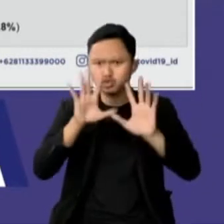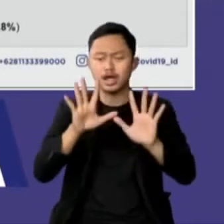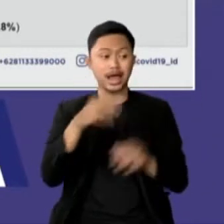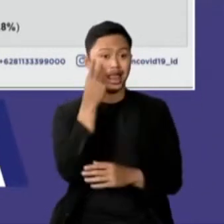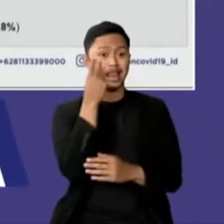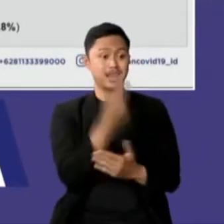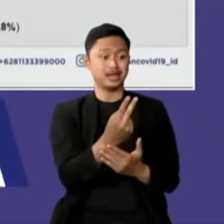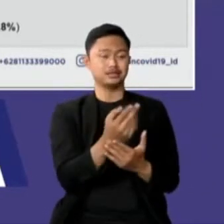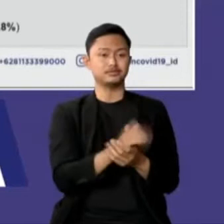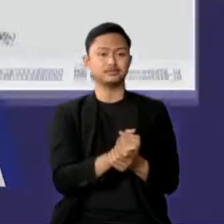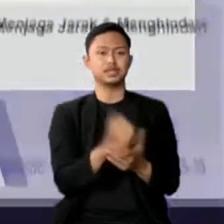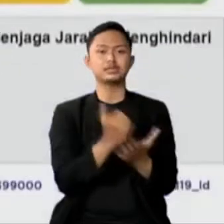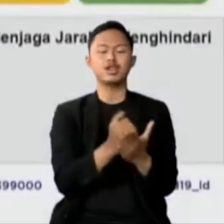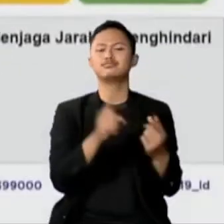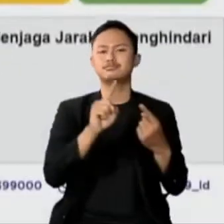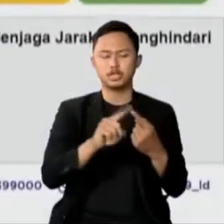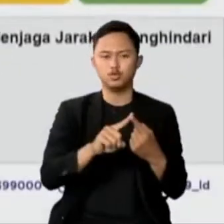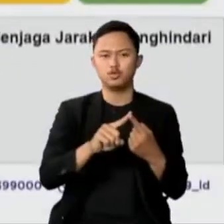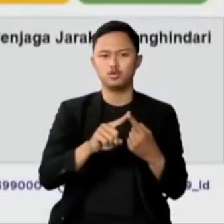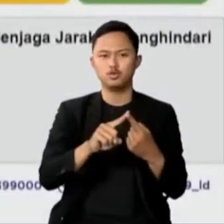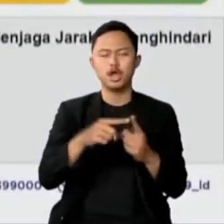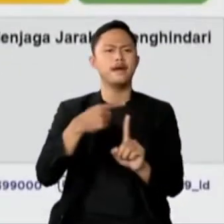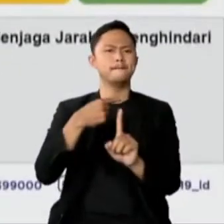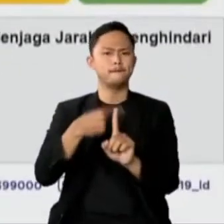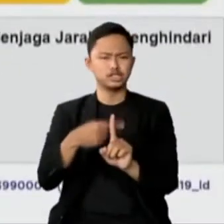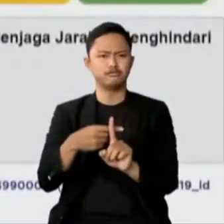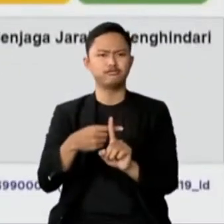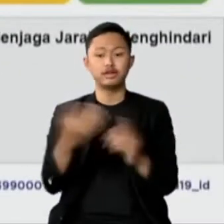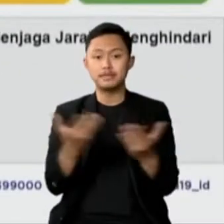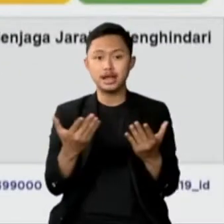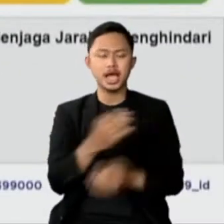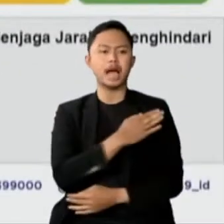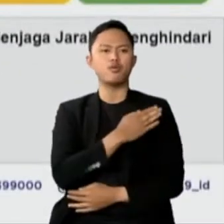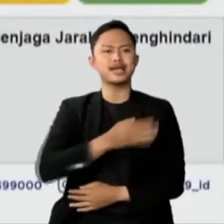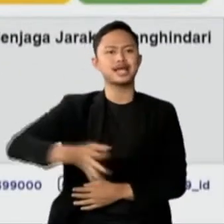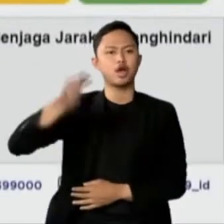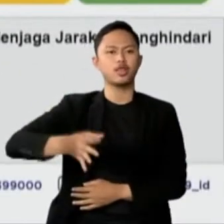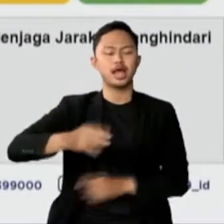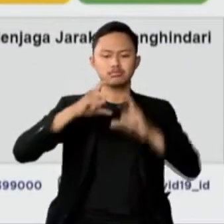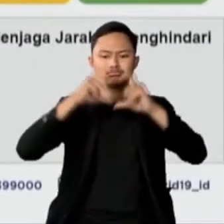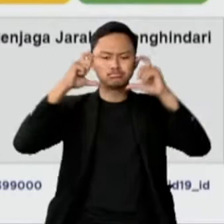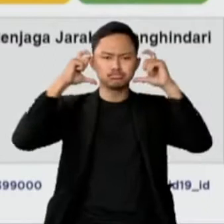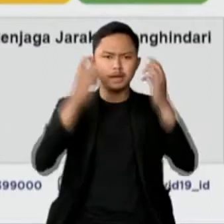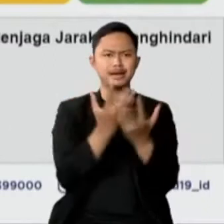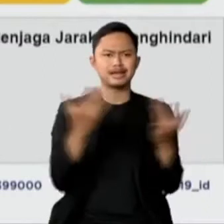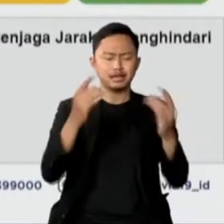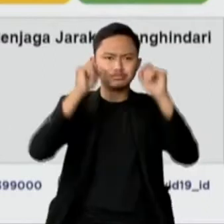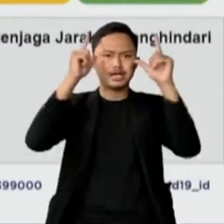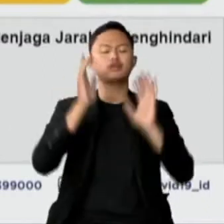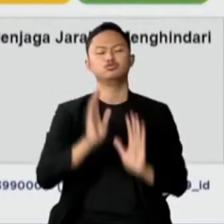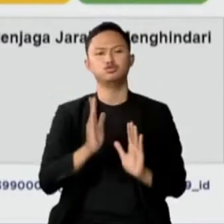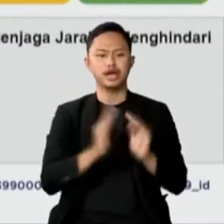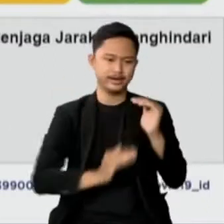bahwa terjadi pertama Perkembangan positif memang dalam kepatuhan kabupaten-kota memakai masker untuk